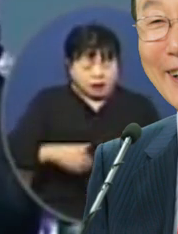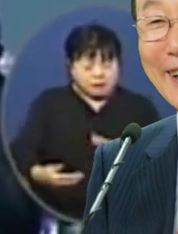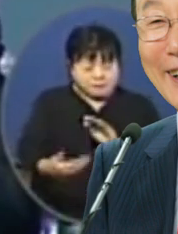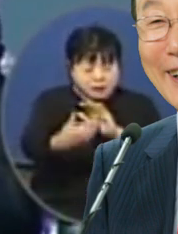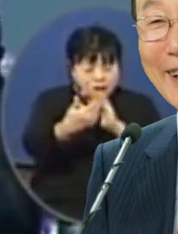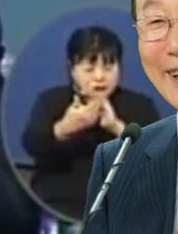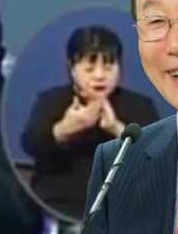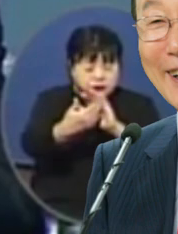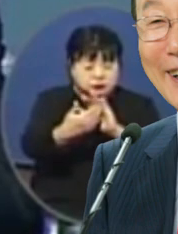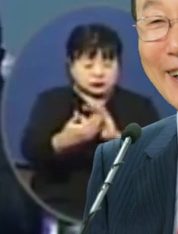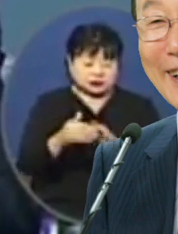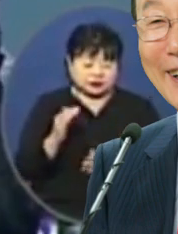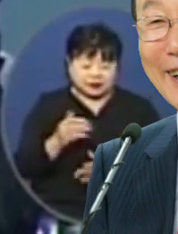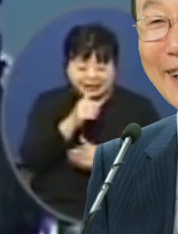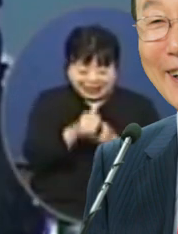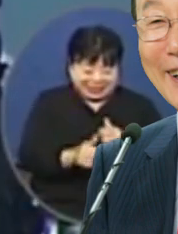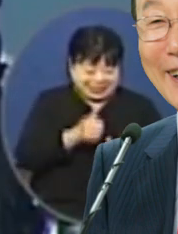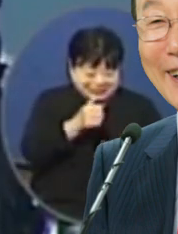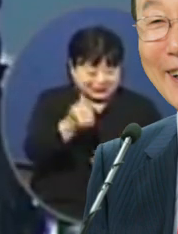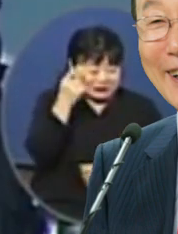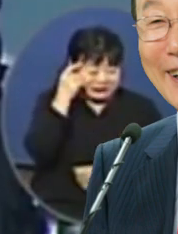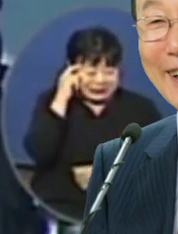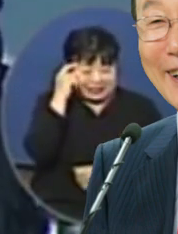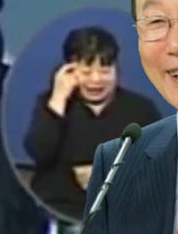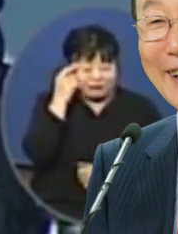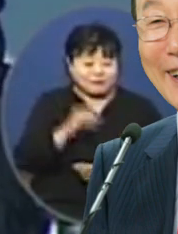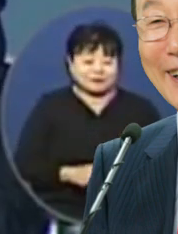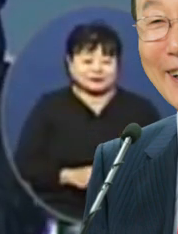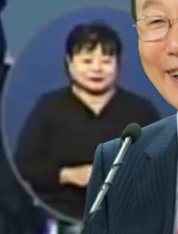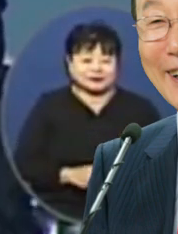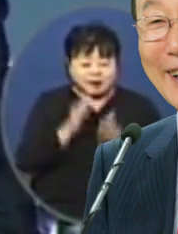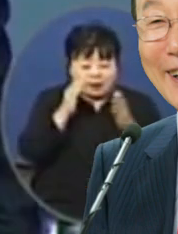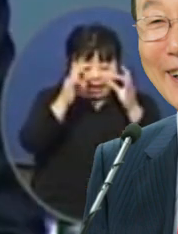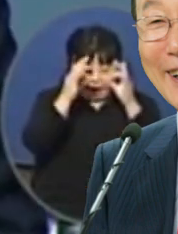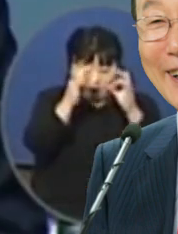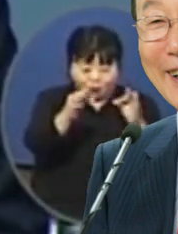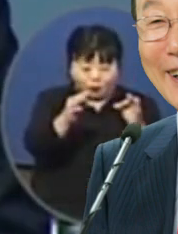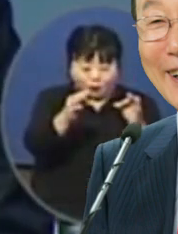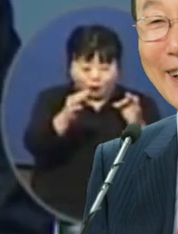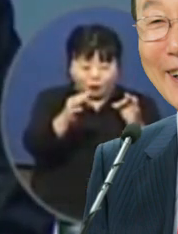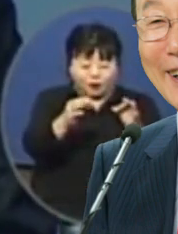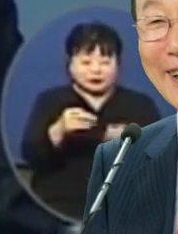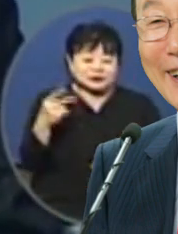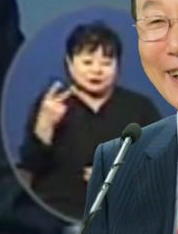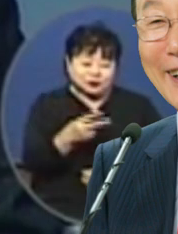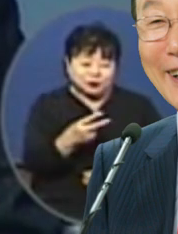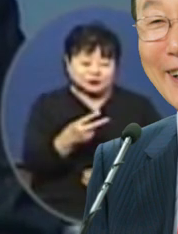큰 방패가 되신 하나님을 생각하고 바라보고 그리고